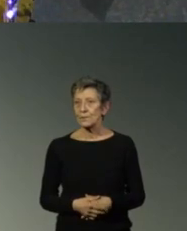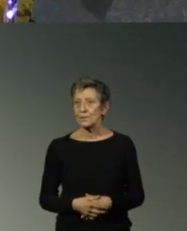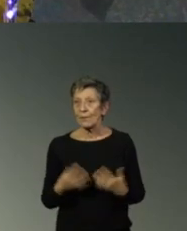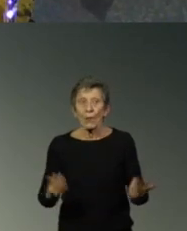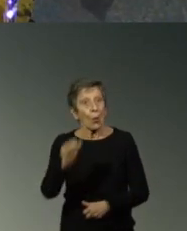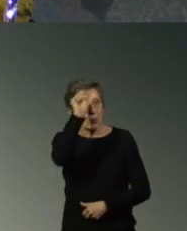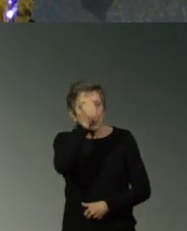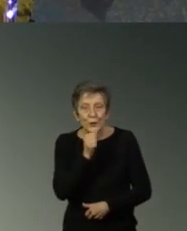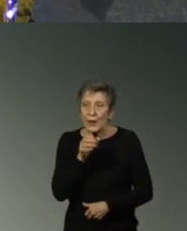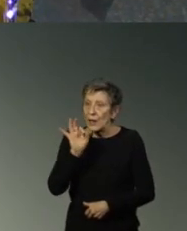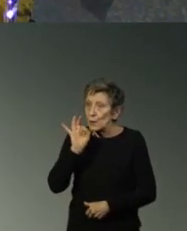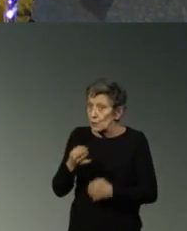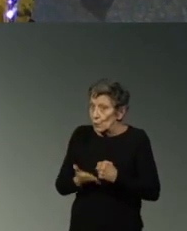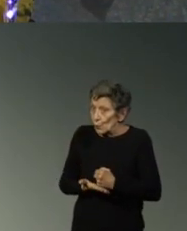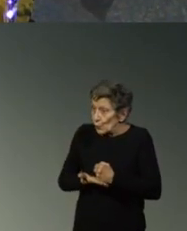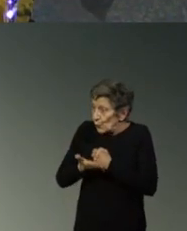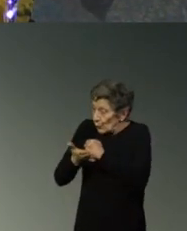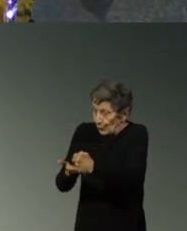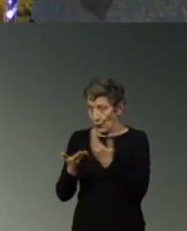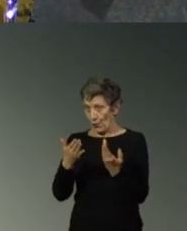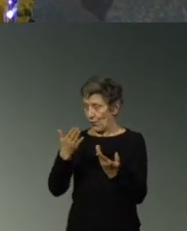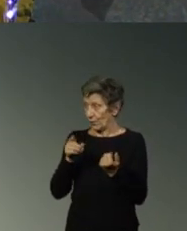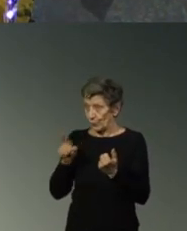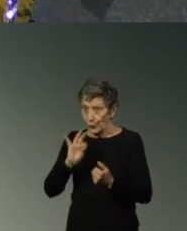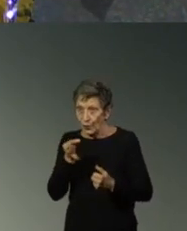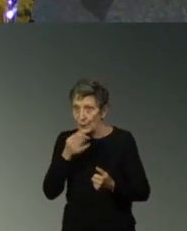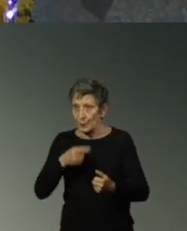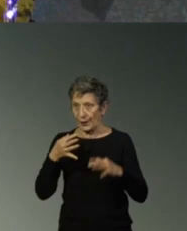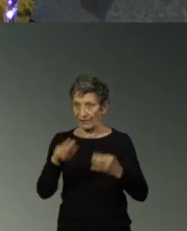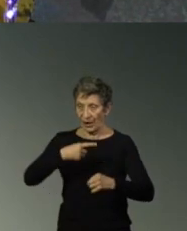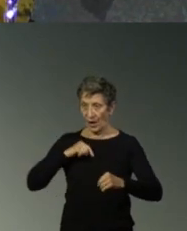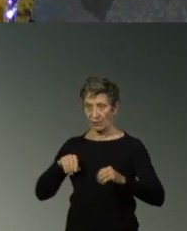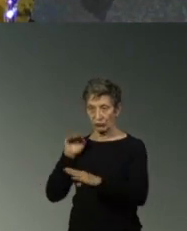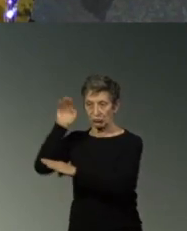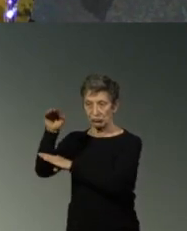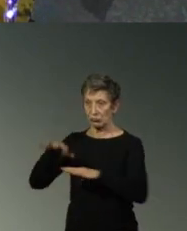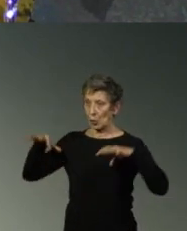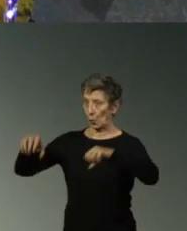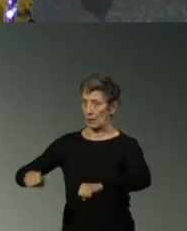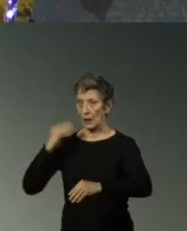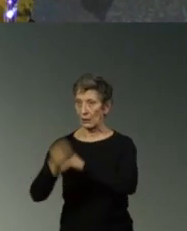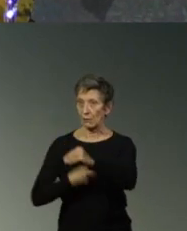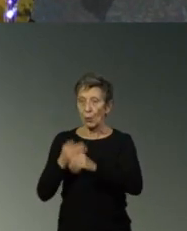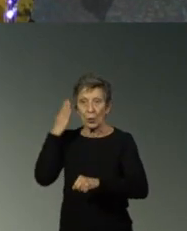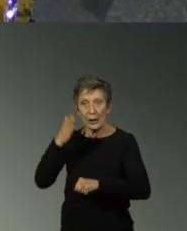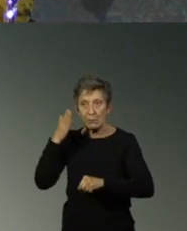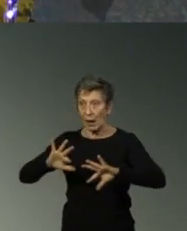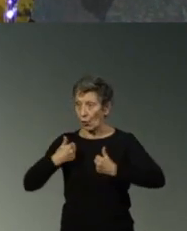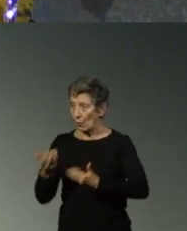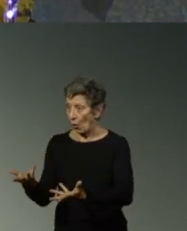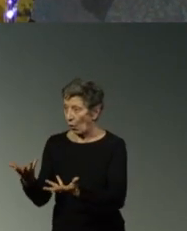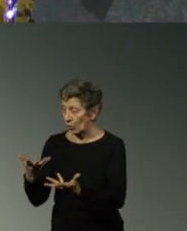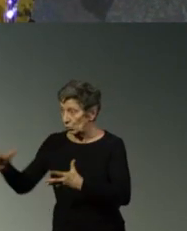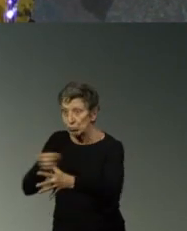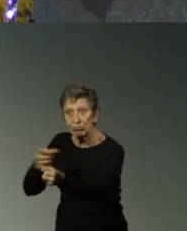un support pour parler de nos dominations du monde animal et de ce que nous faisons en termes d'appropriation de ce monde